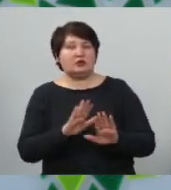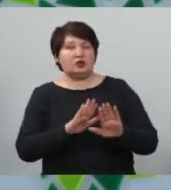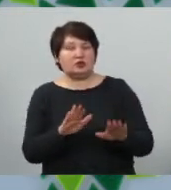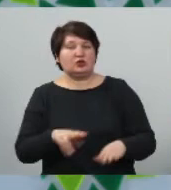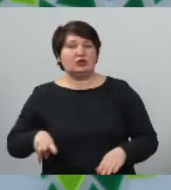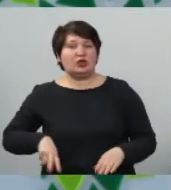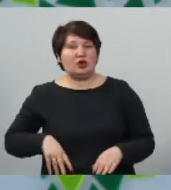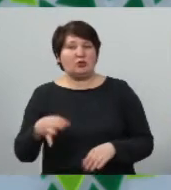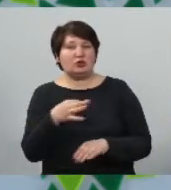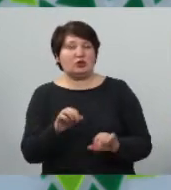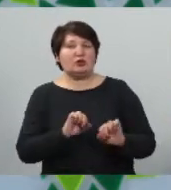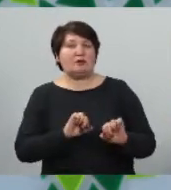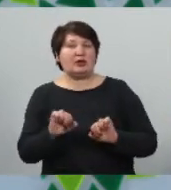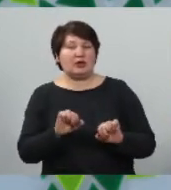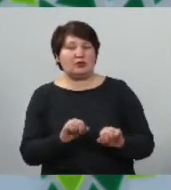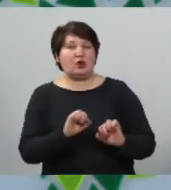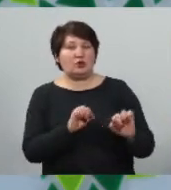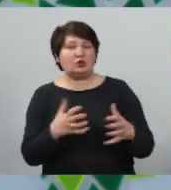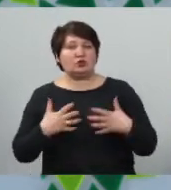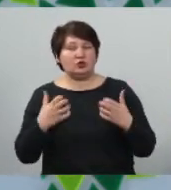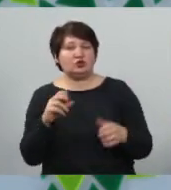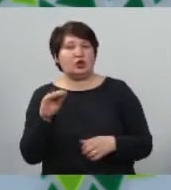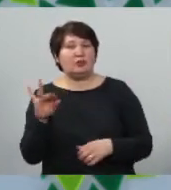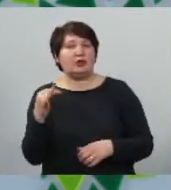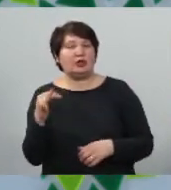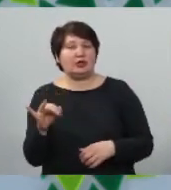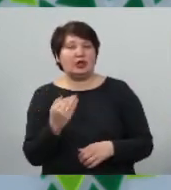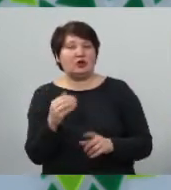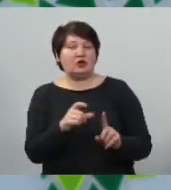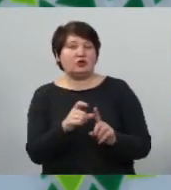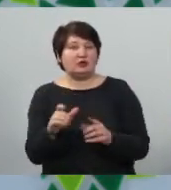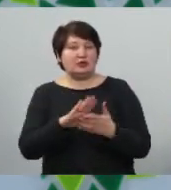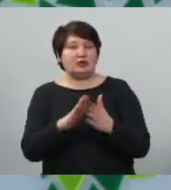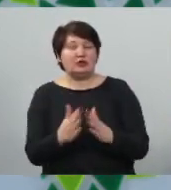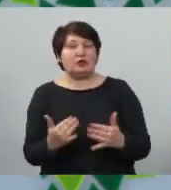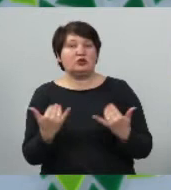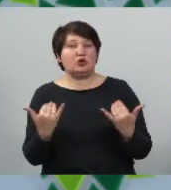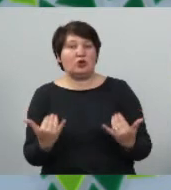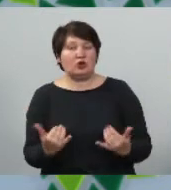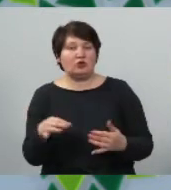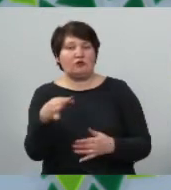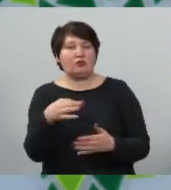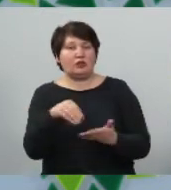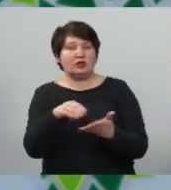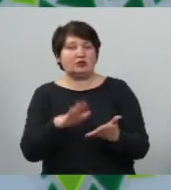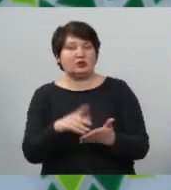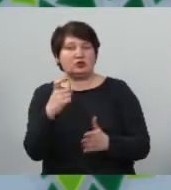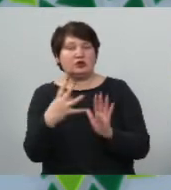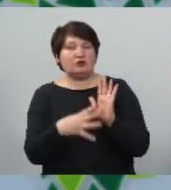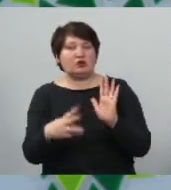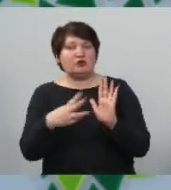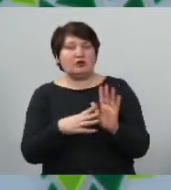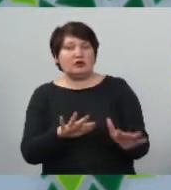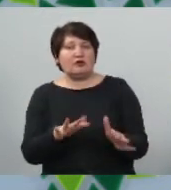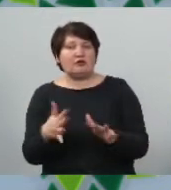обласного департаменту охорони здоров'я Володимир Чемний. За його словами, станом на сьогодні в області зареєстровано 198